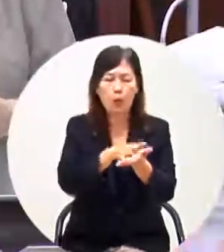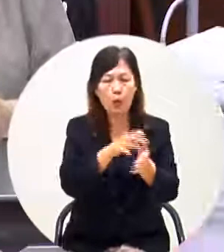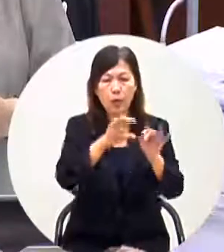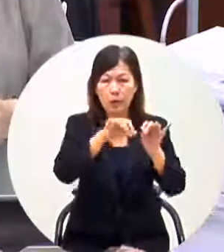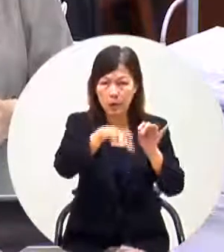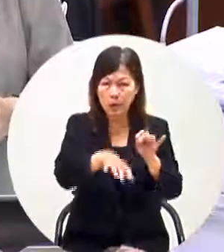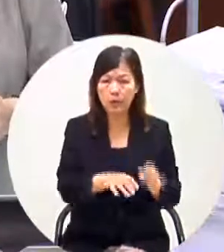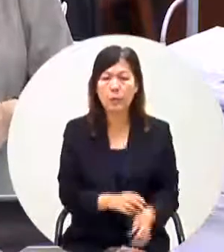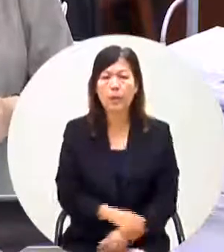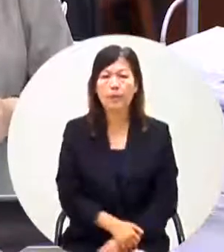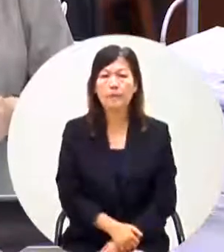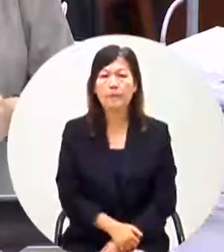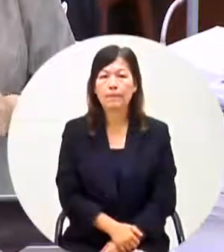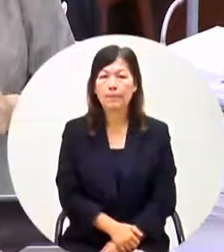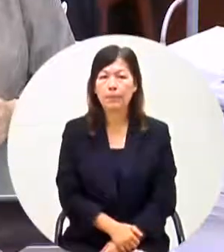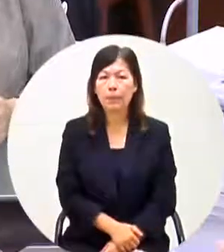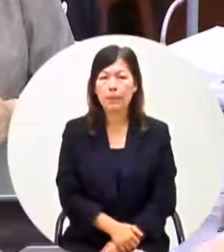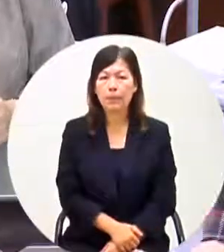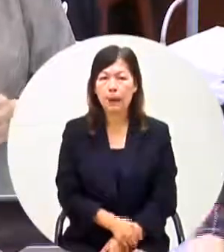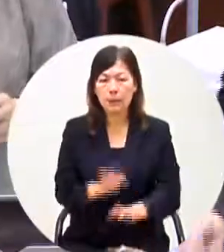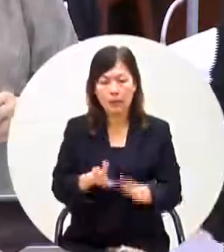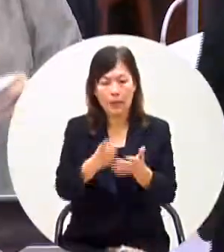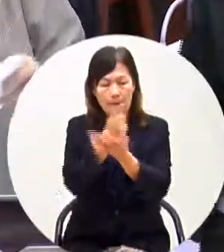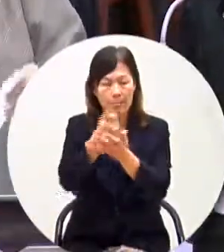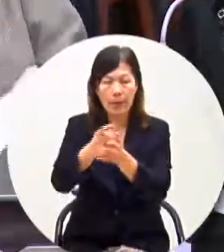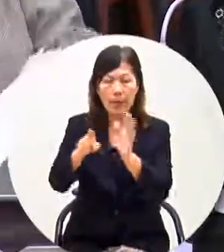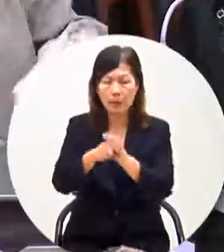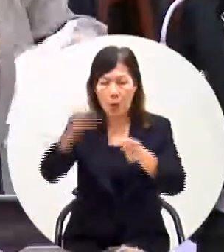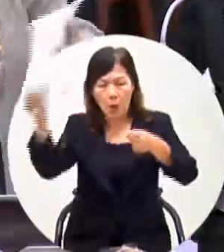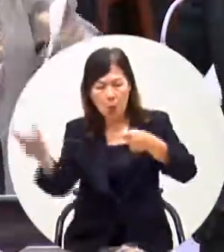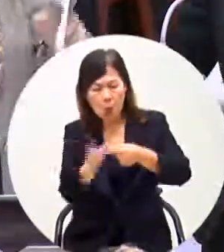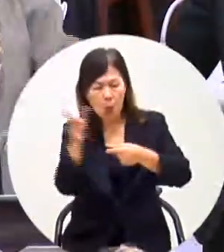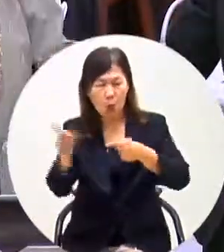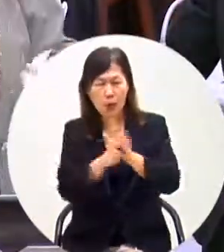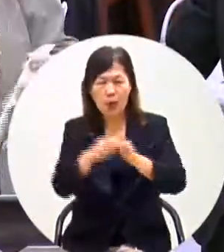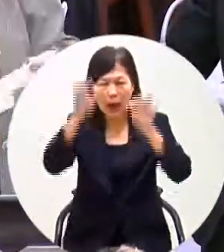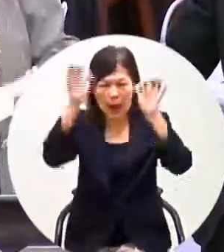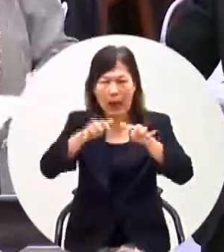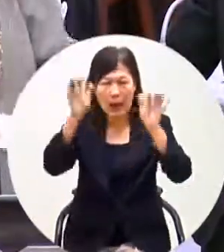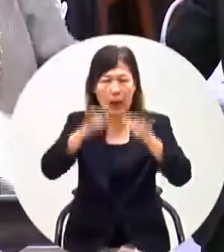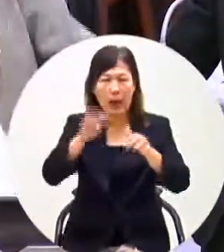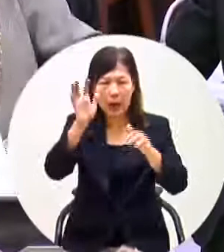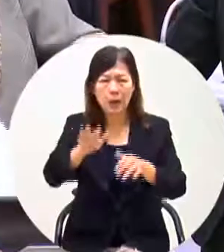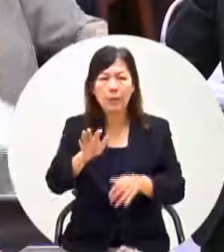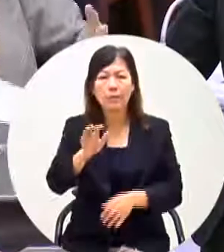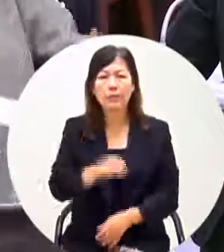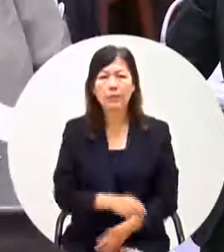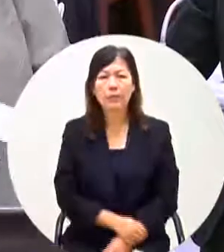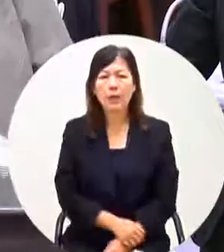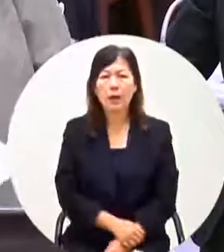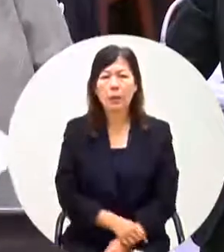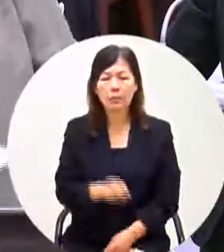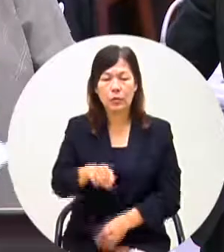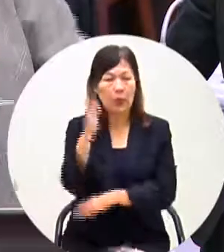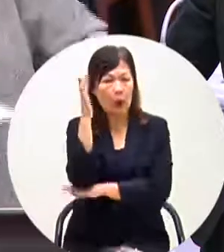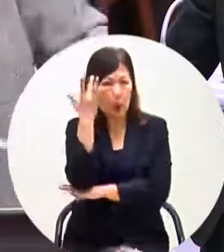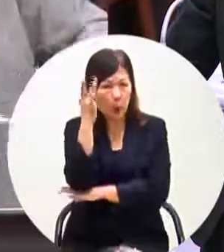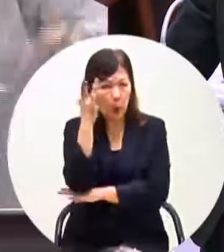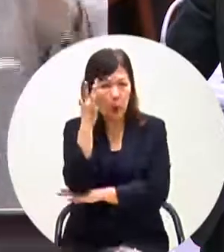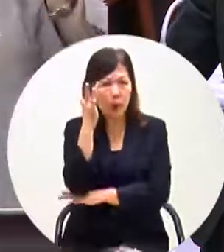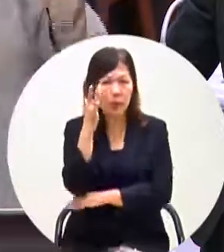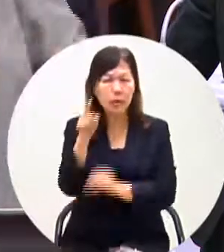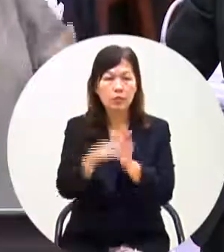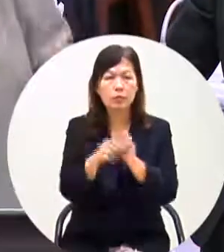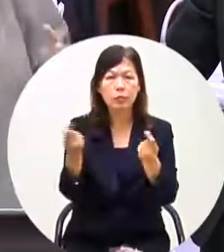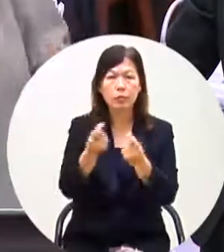为每一次的台风豪雨，所以我们现在那个树啊，我都是因为在小丛给